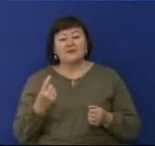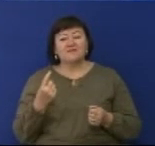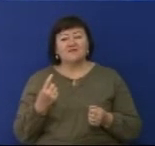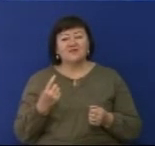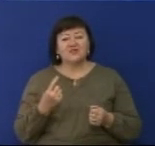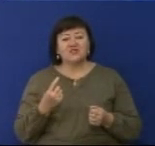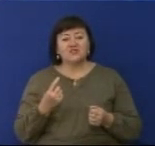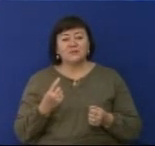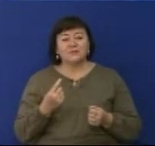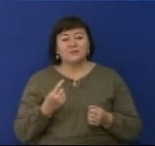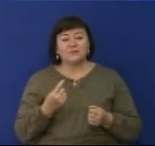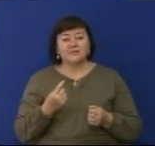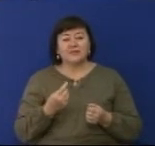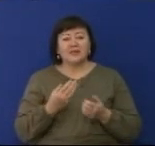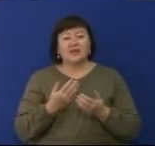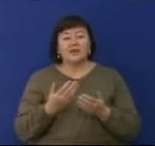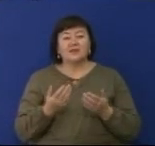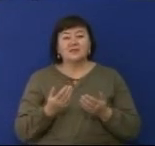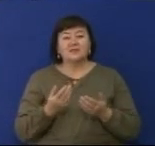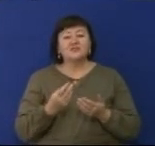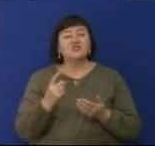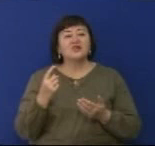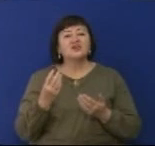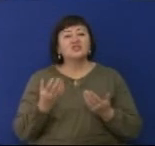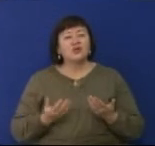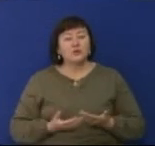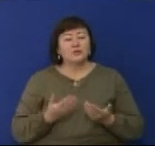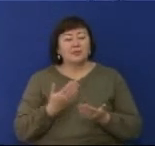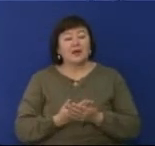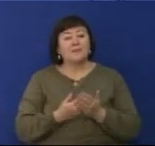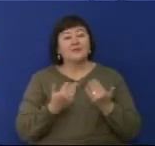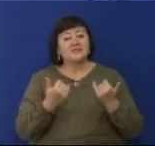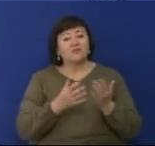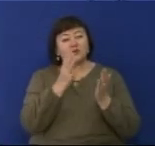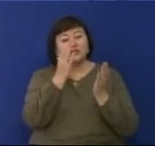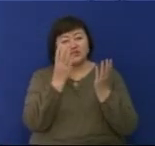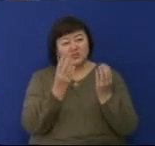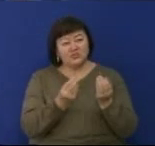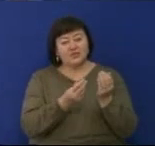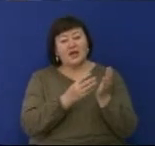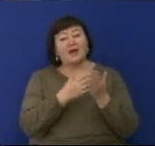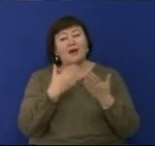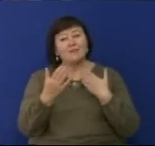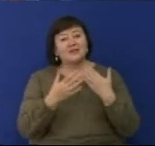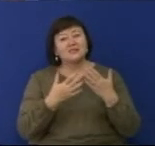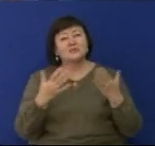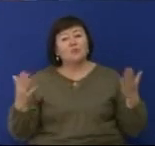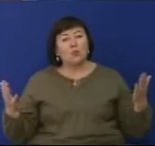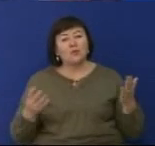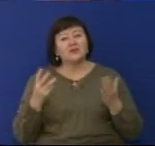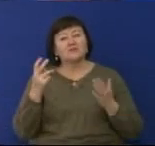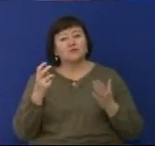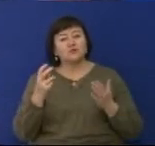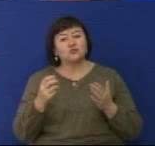о взносе в размере не более одного миллиона тенге на сегодняшний день по данной программе в семье обратились 293 семьи паса